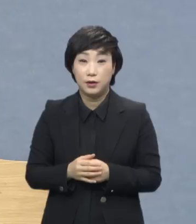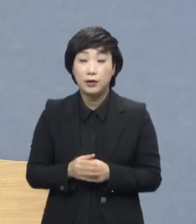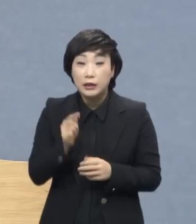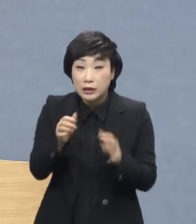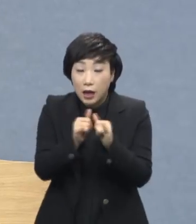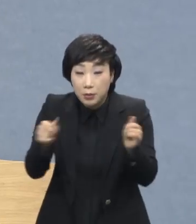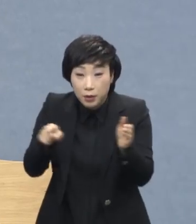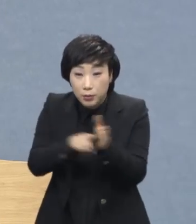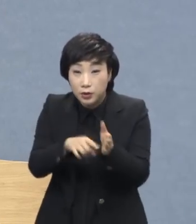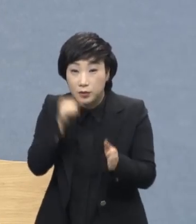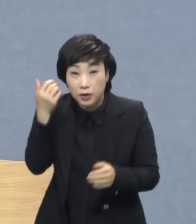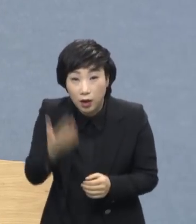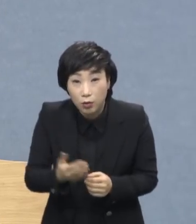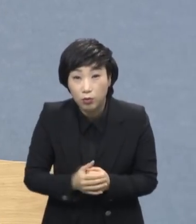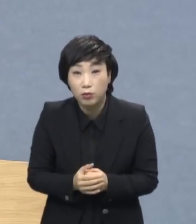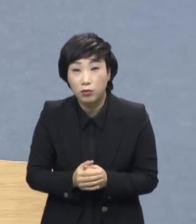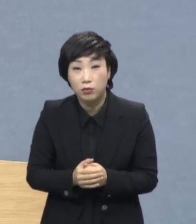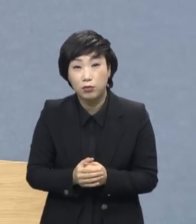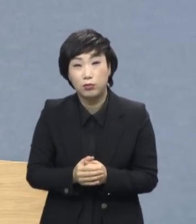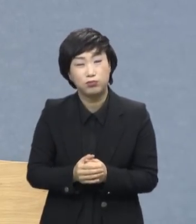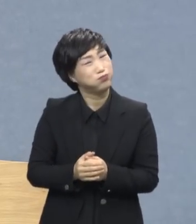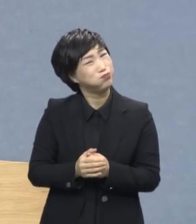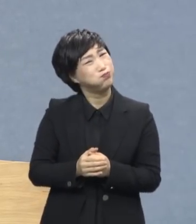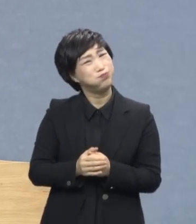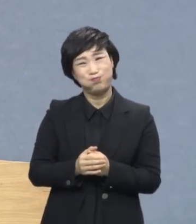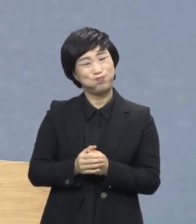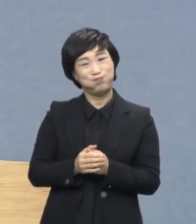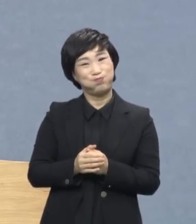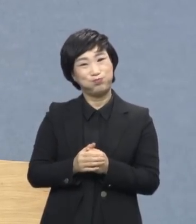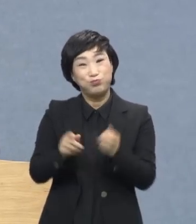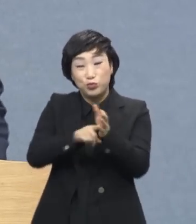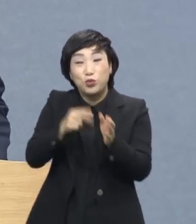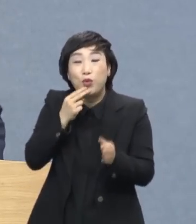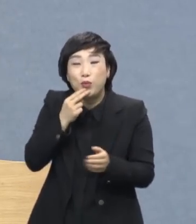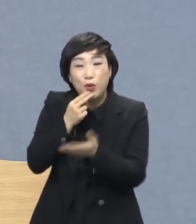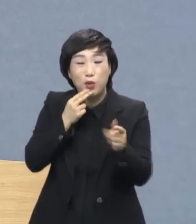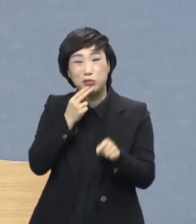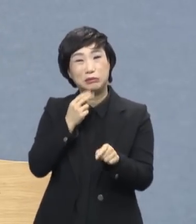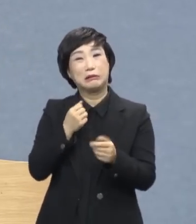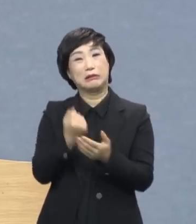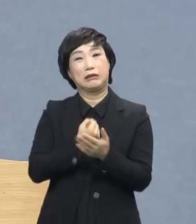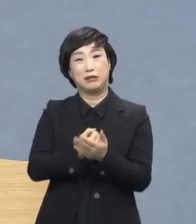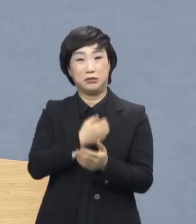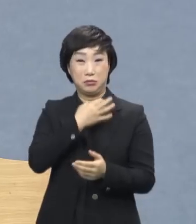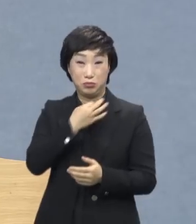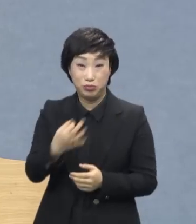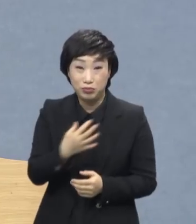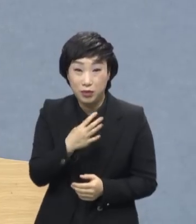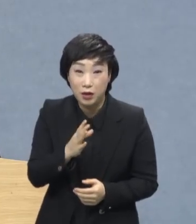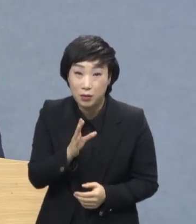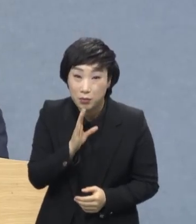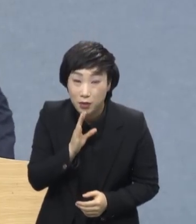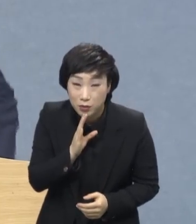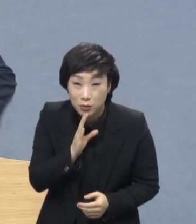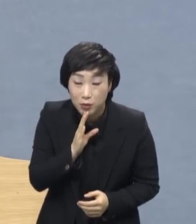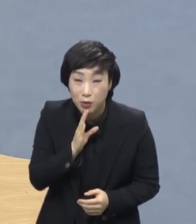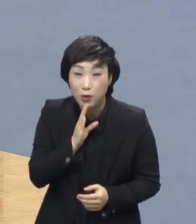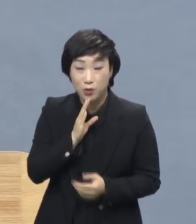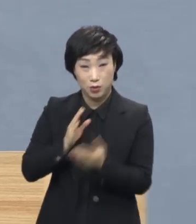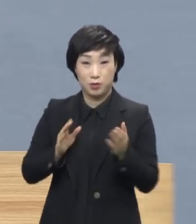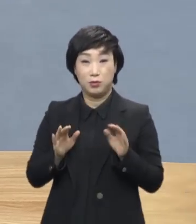사람이 믿음이 있느냐? 믿음이 없다면 이보다 불행할 수는 없다.